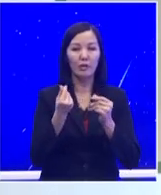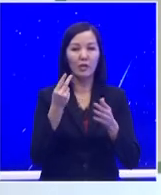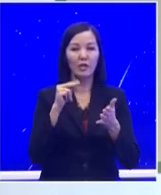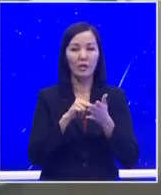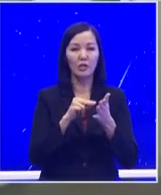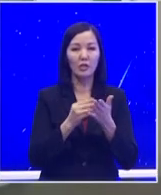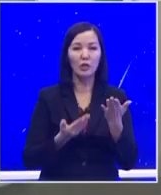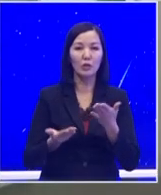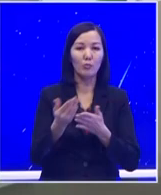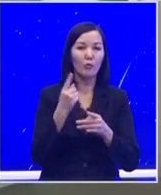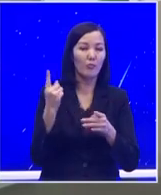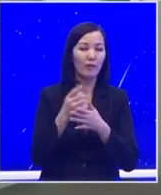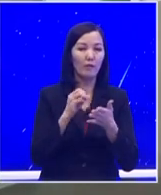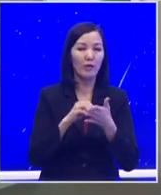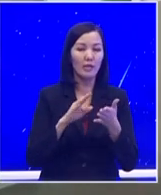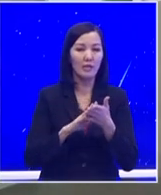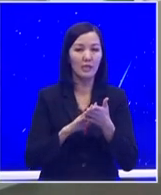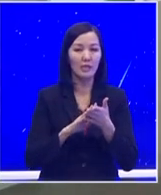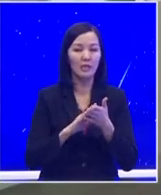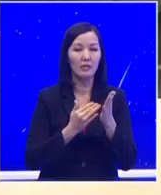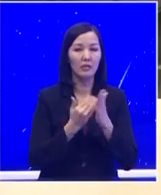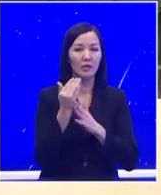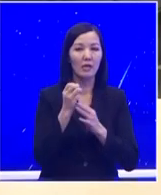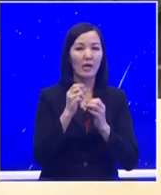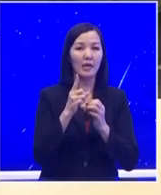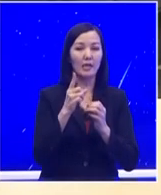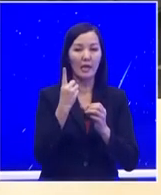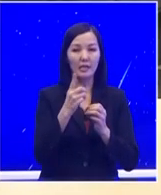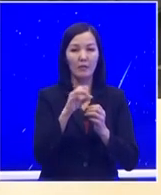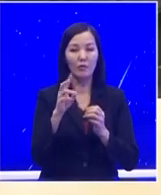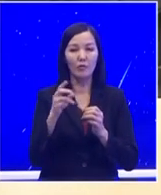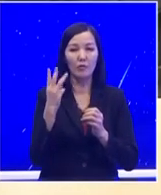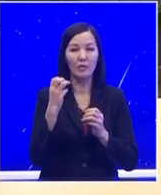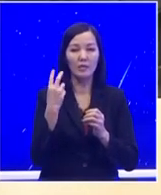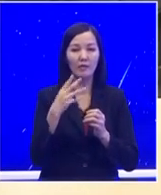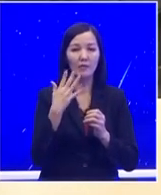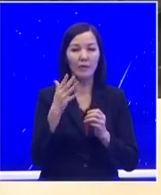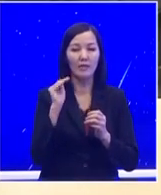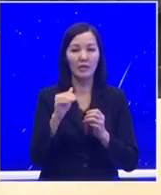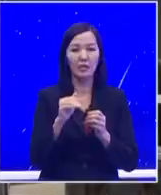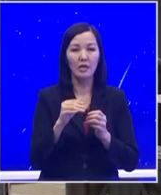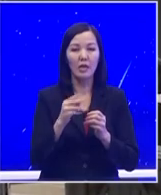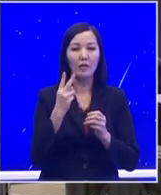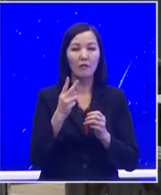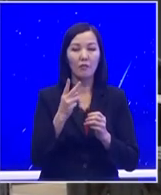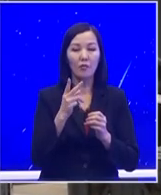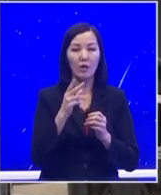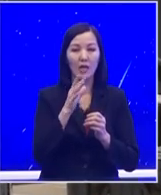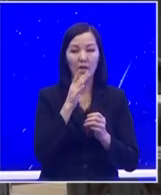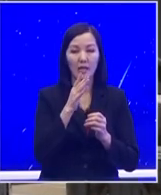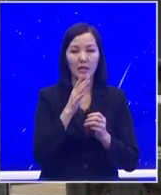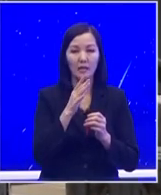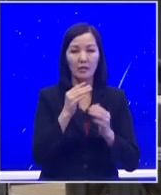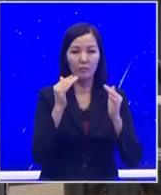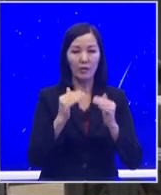эквивалент сбор за первичную регистрацию авто старше 3 лет составляет 1 325 000 тенге. Если машине менее 2 лет, сбор будет